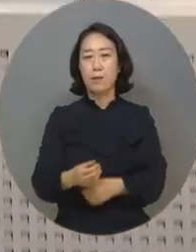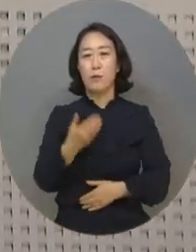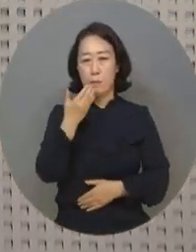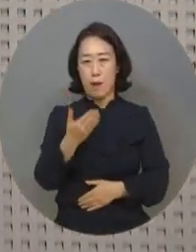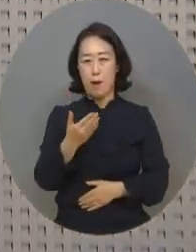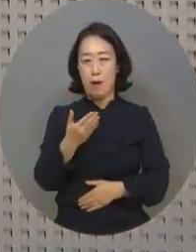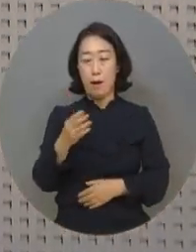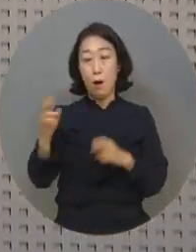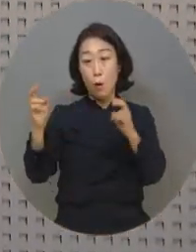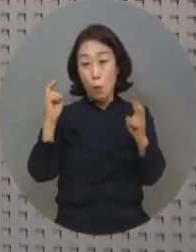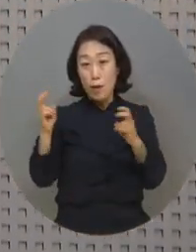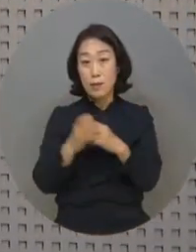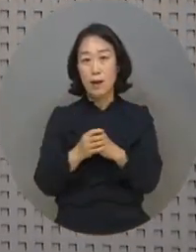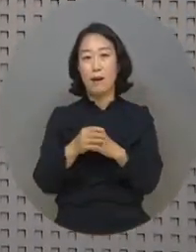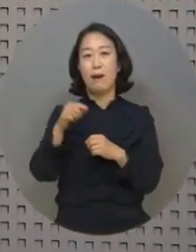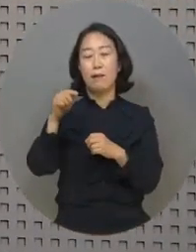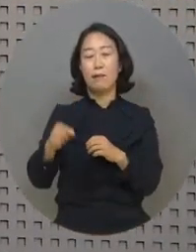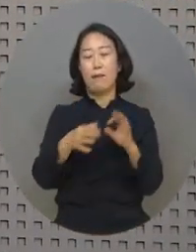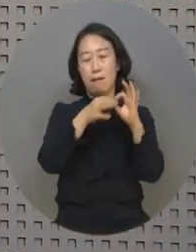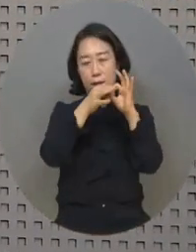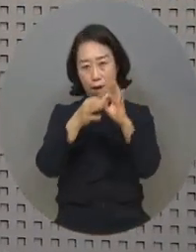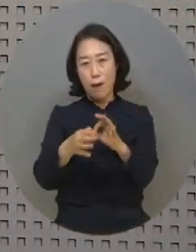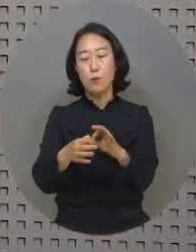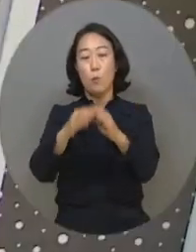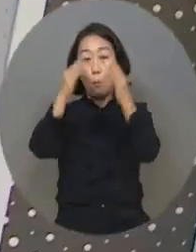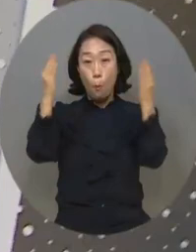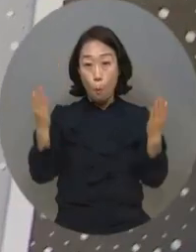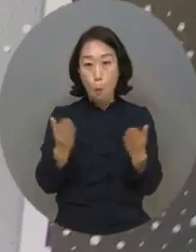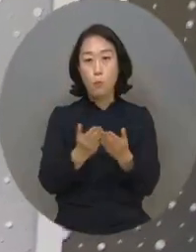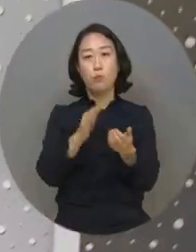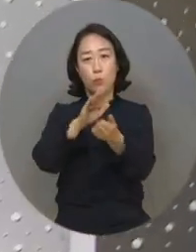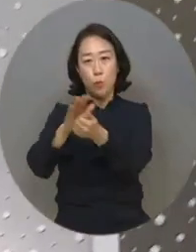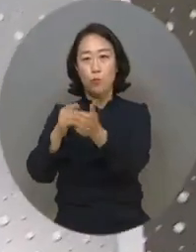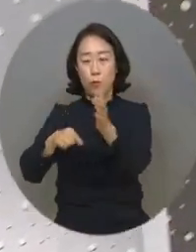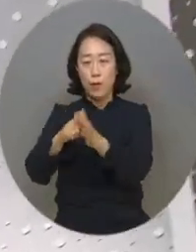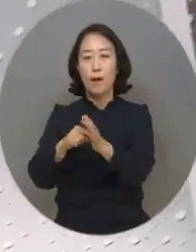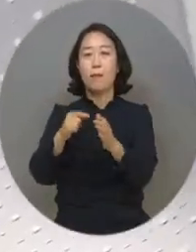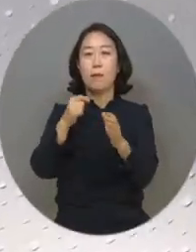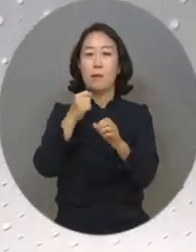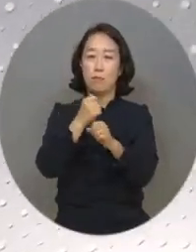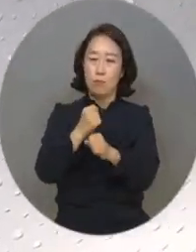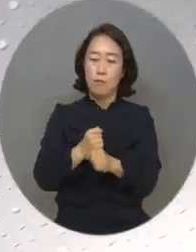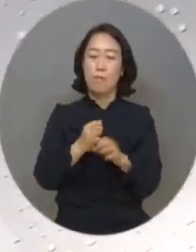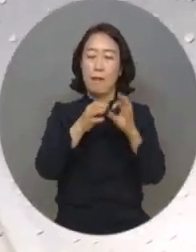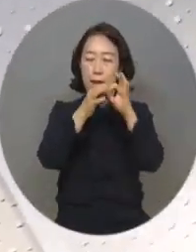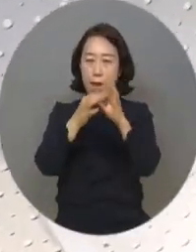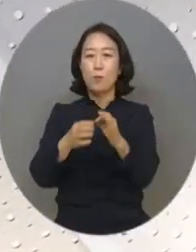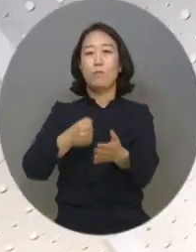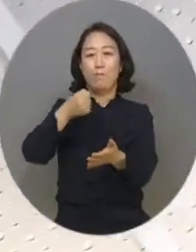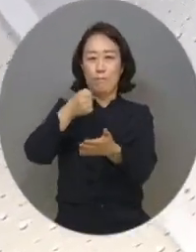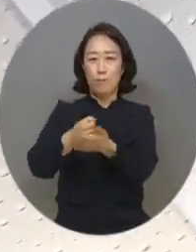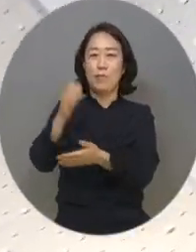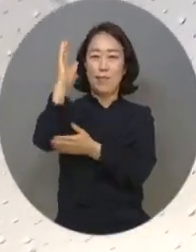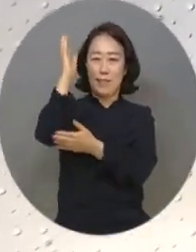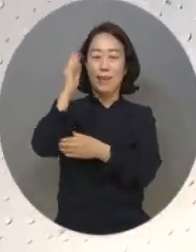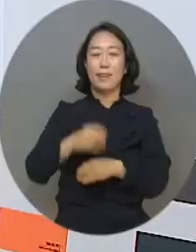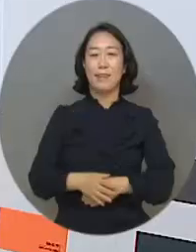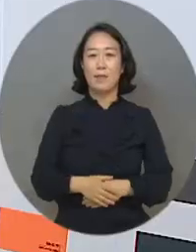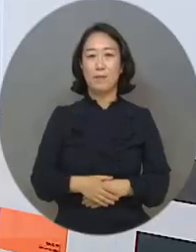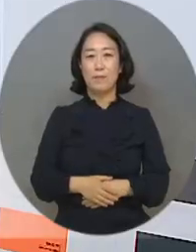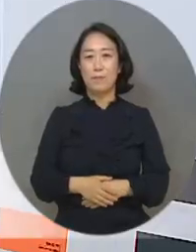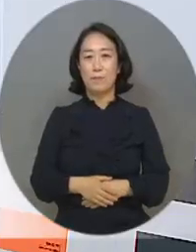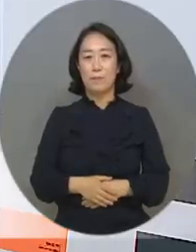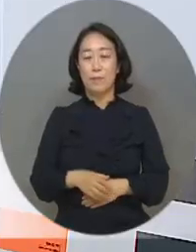씨엠코리아 측은 이에 그치지 않고 앞으로도 모두를 위한 제품 개발에 박차를 가하겠다는 의지를 함께